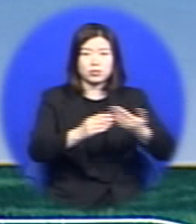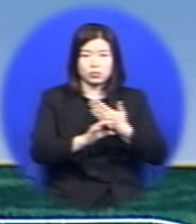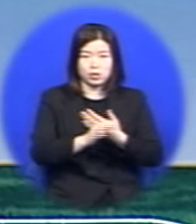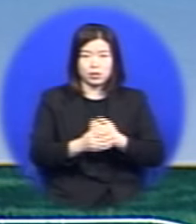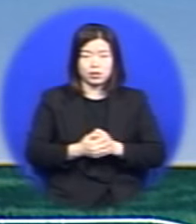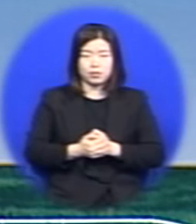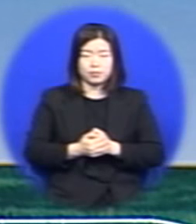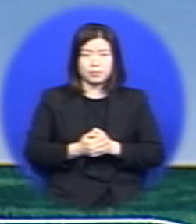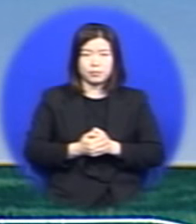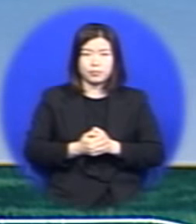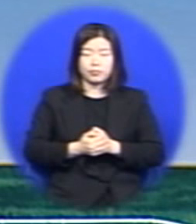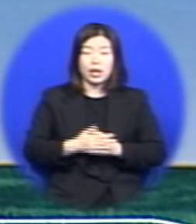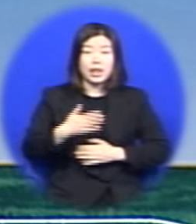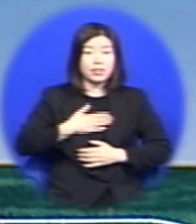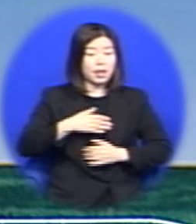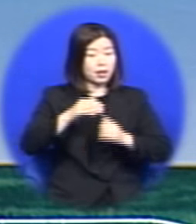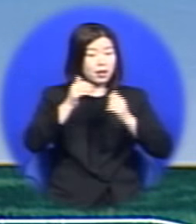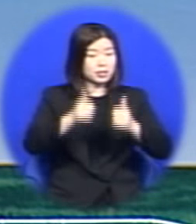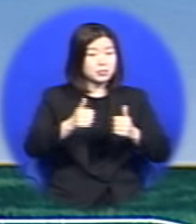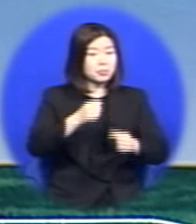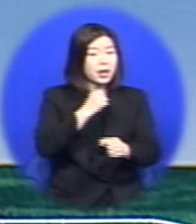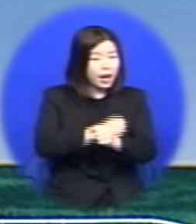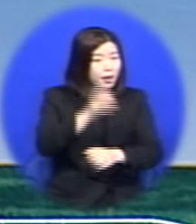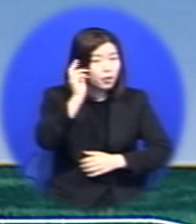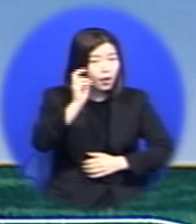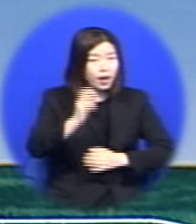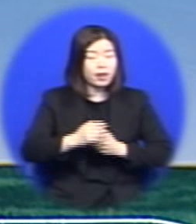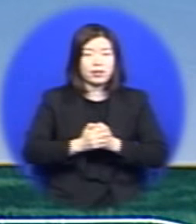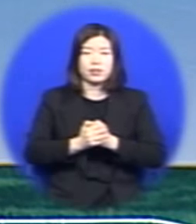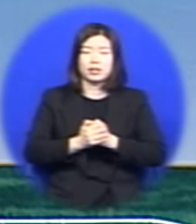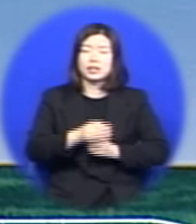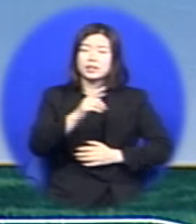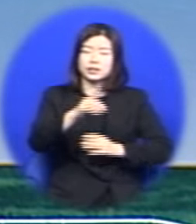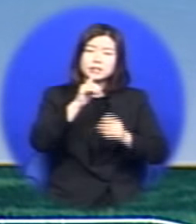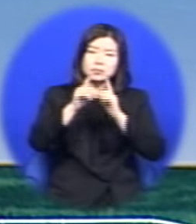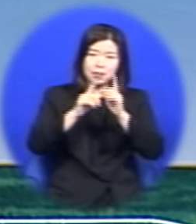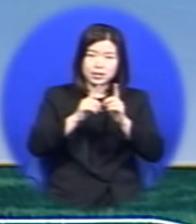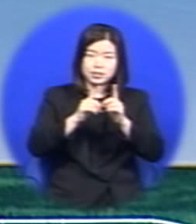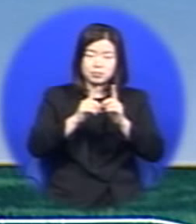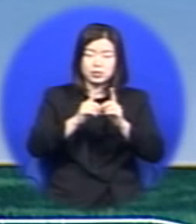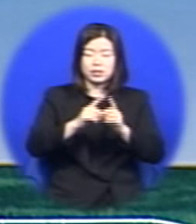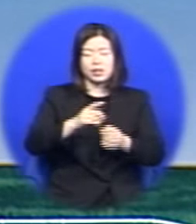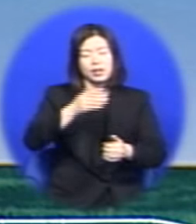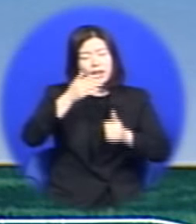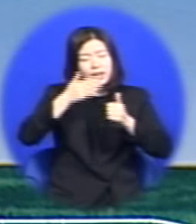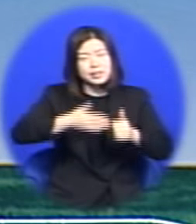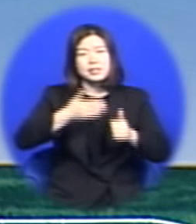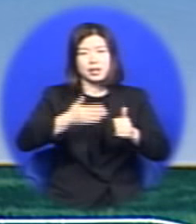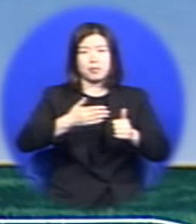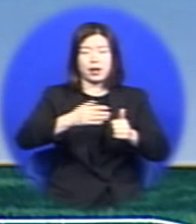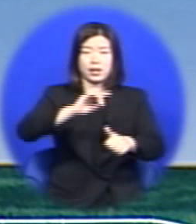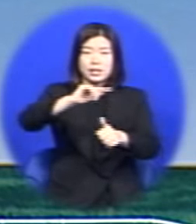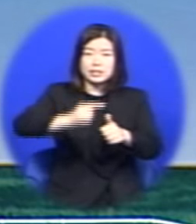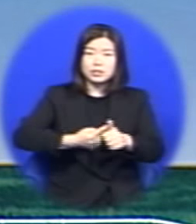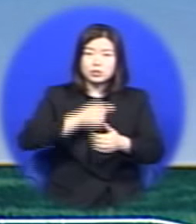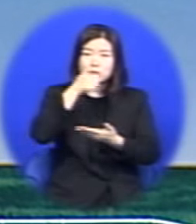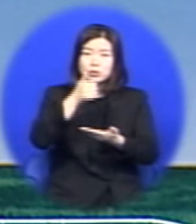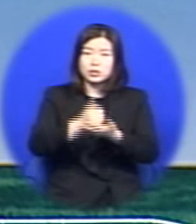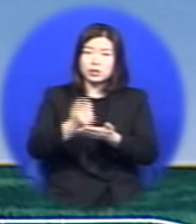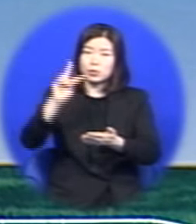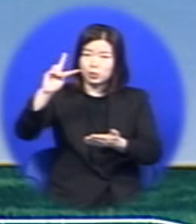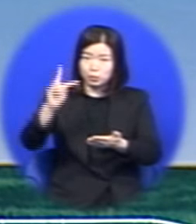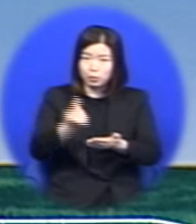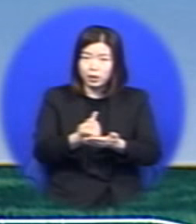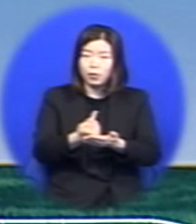심판할 것이다. 내가 심판할 것이다. 그 말은 제발 스스로 죄에서 돌이키라고